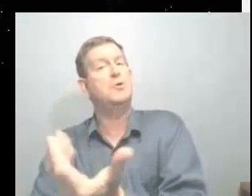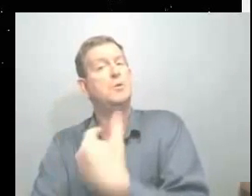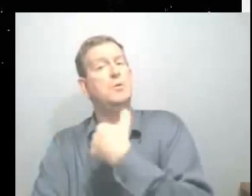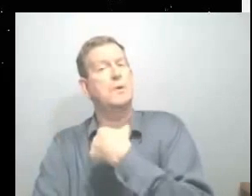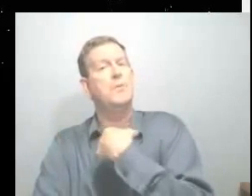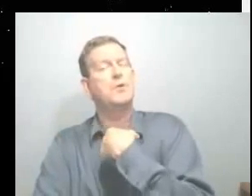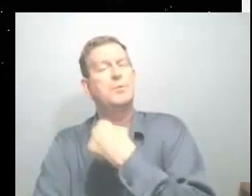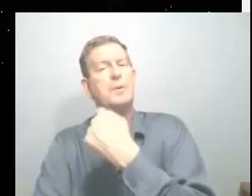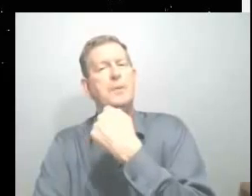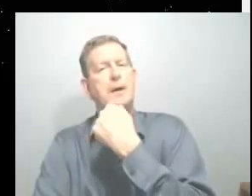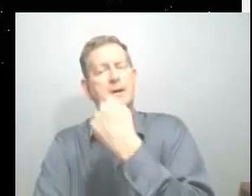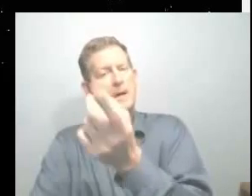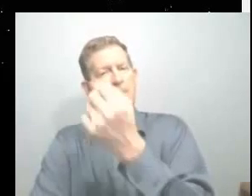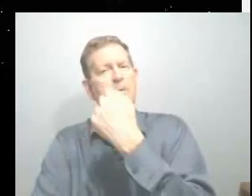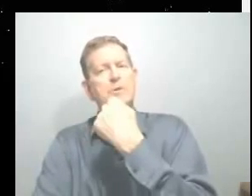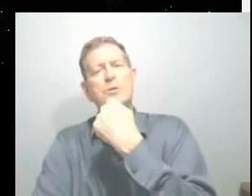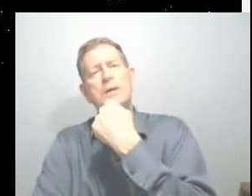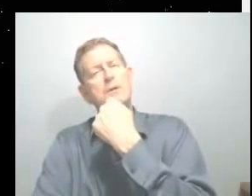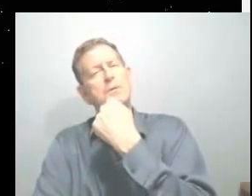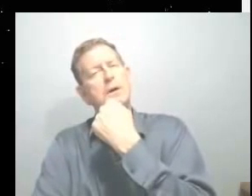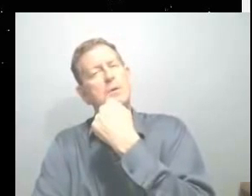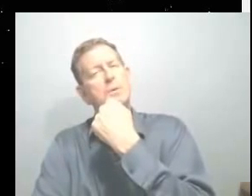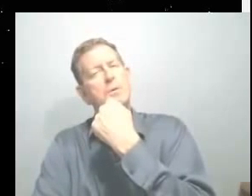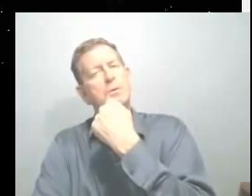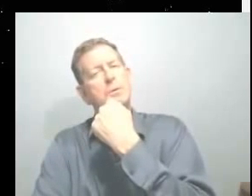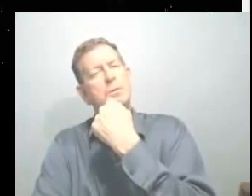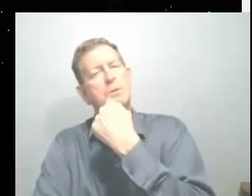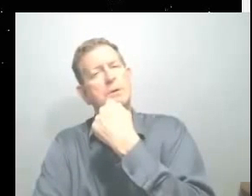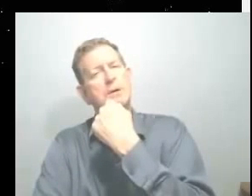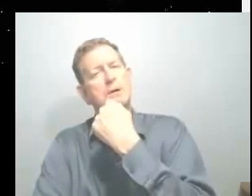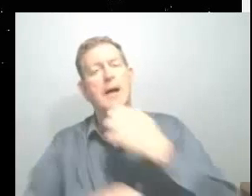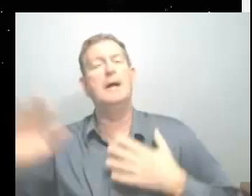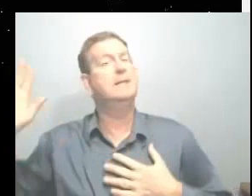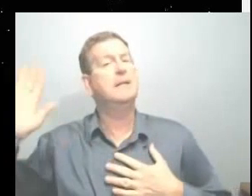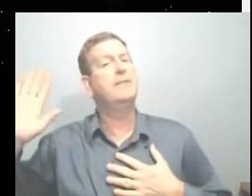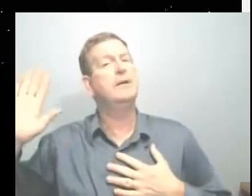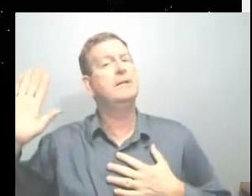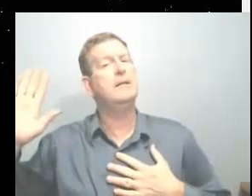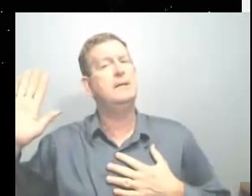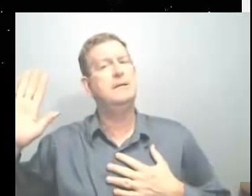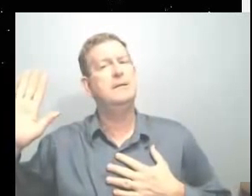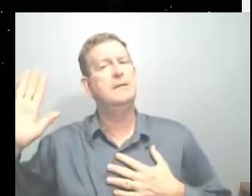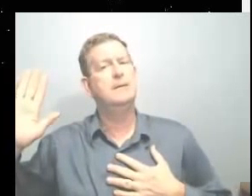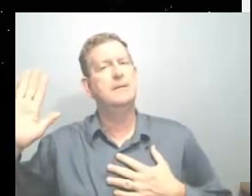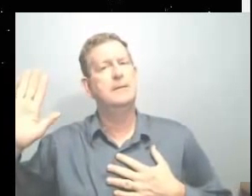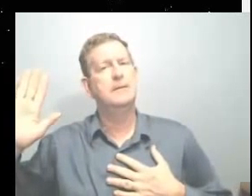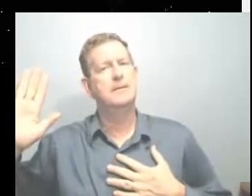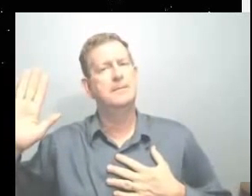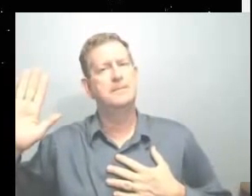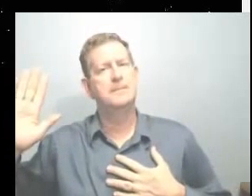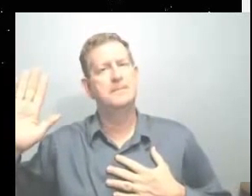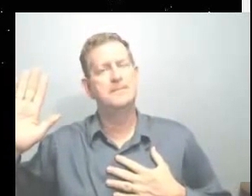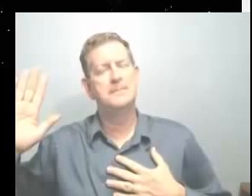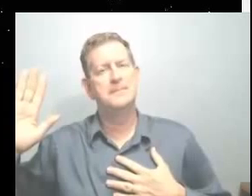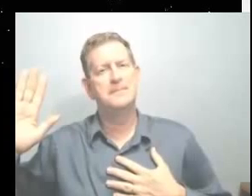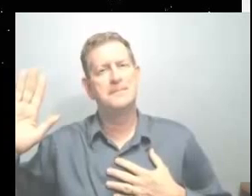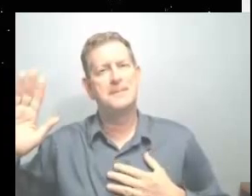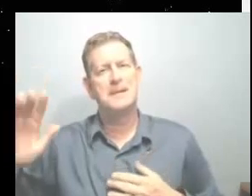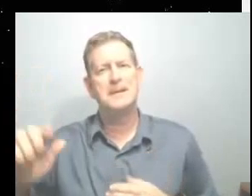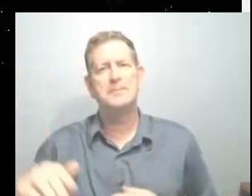révises les leçons que moi je prépare. Fais-tu les devoirs, oui ou non? Ah, dites la vérité.